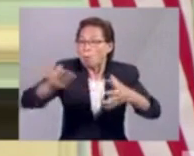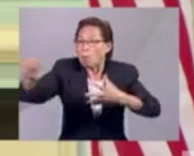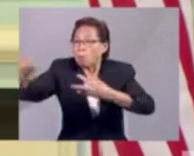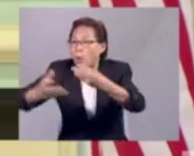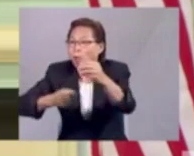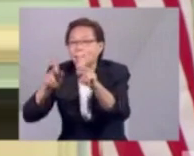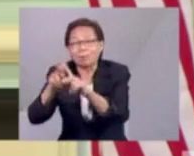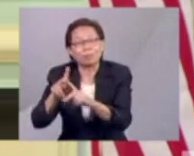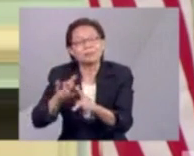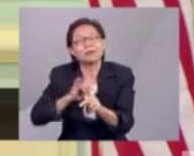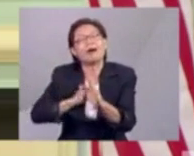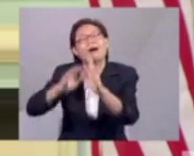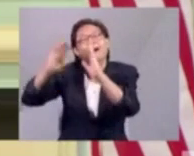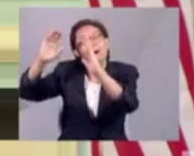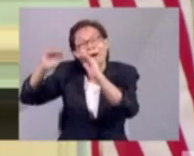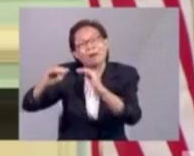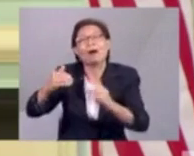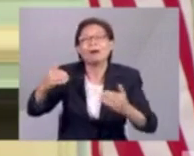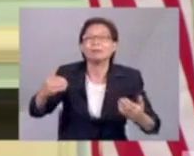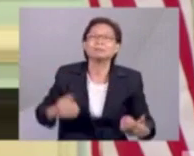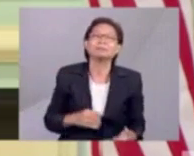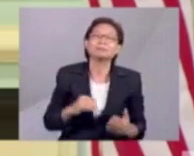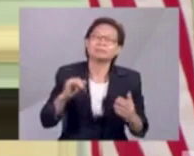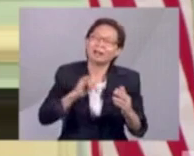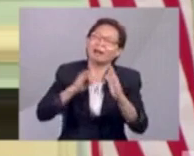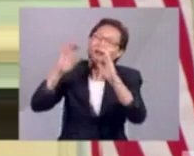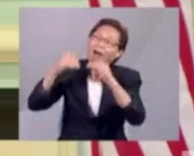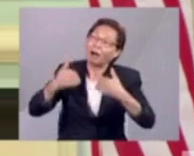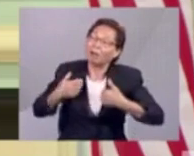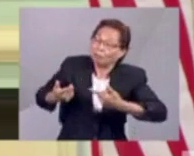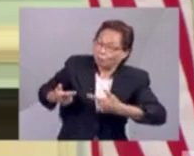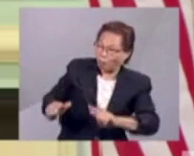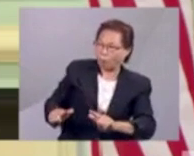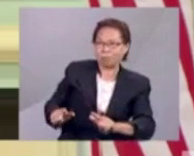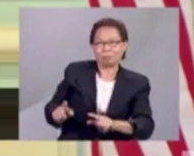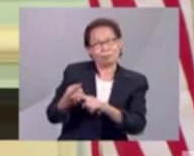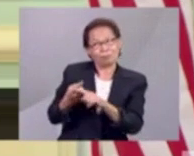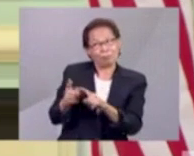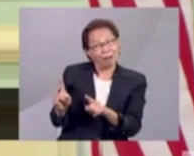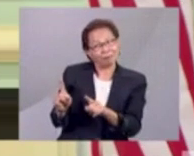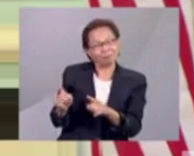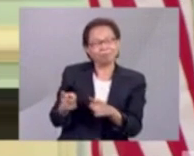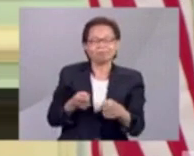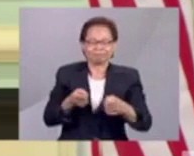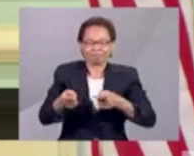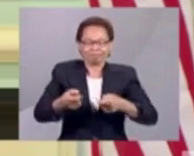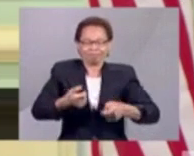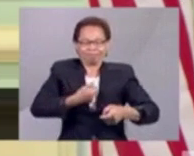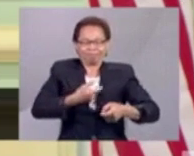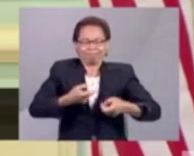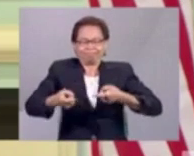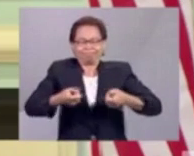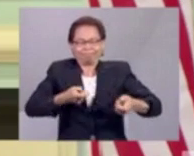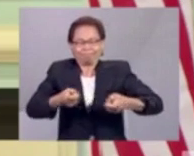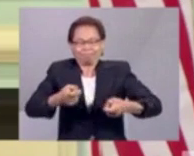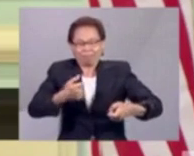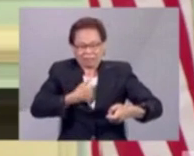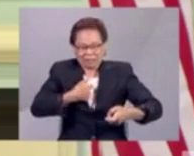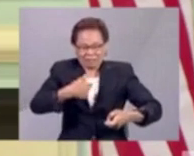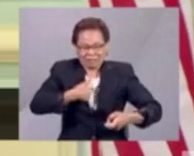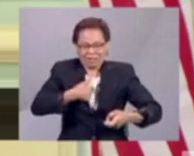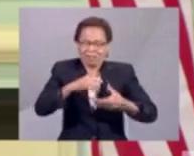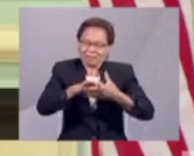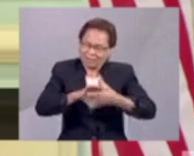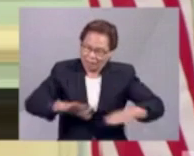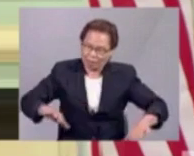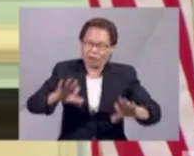harap walaupun ada kemelaran, tetapi kawalan kendiri untuk memastikan diri kita selamat dan keluarga